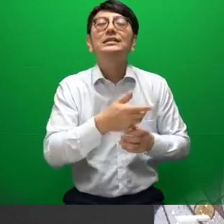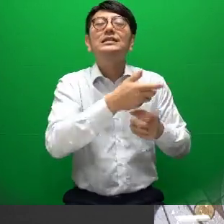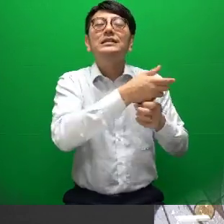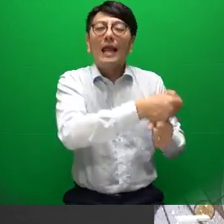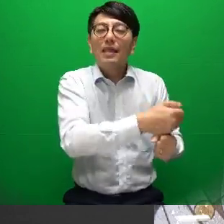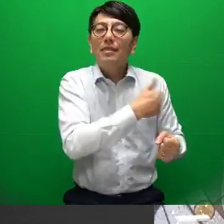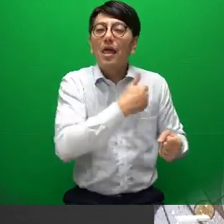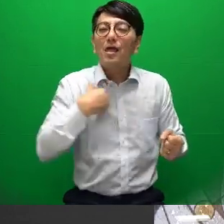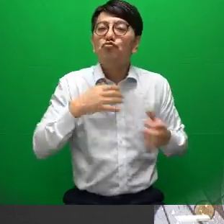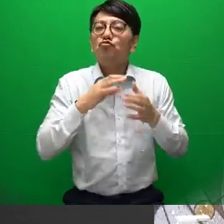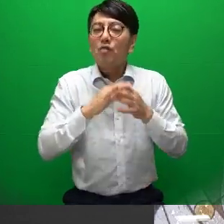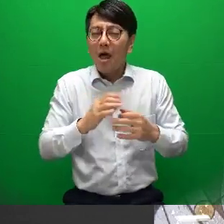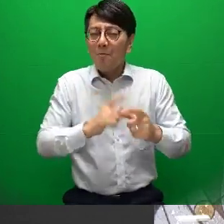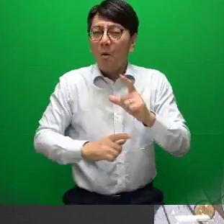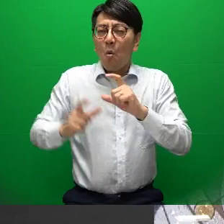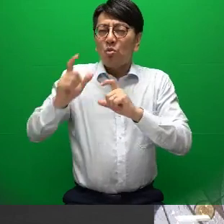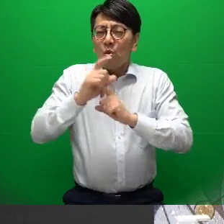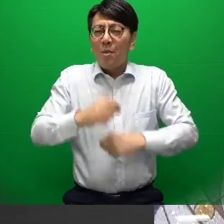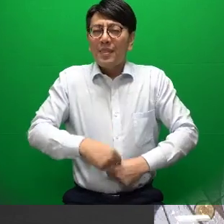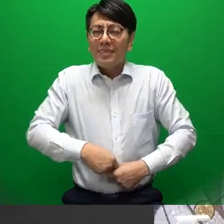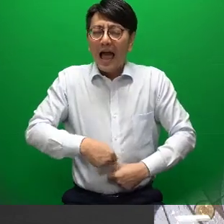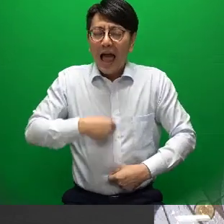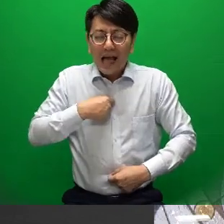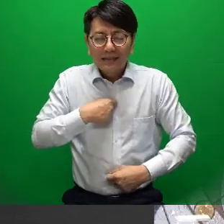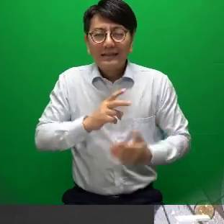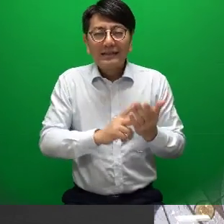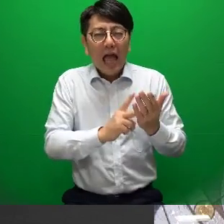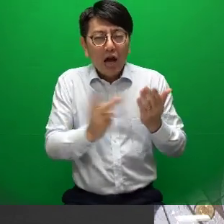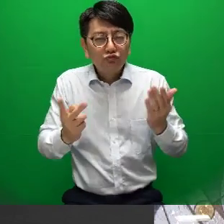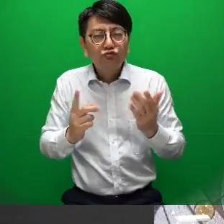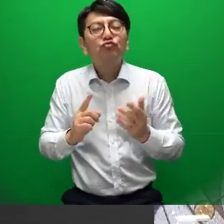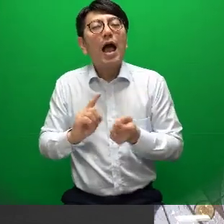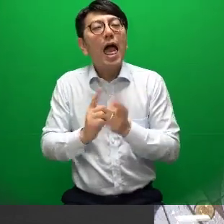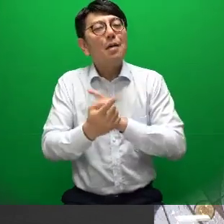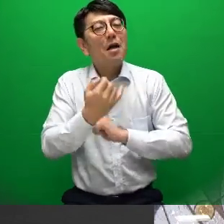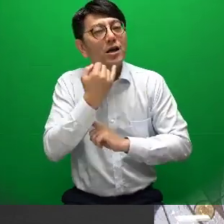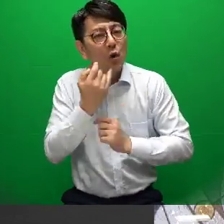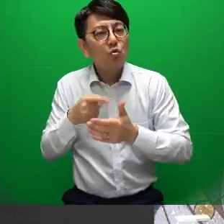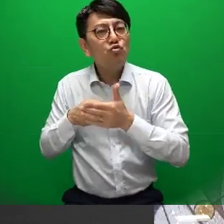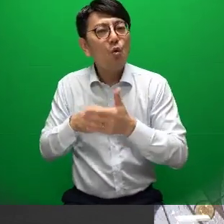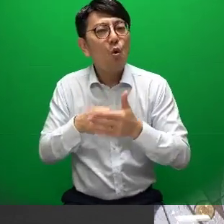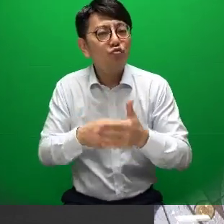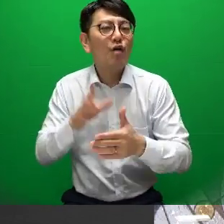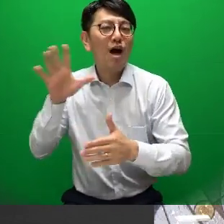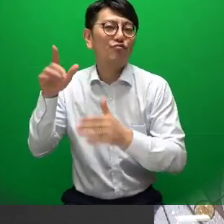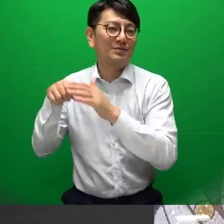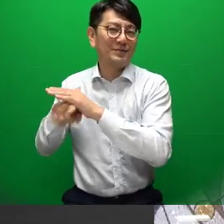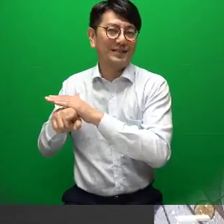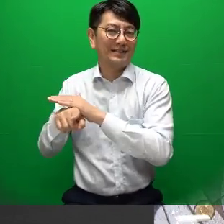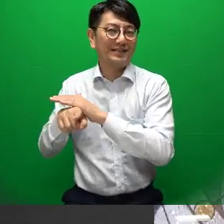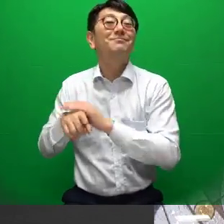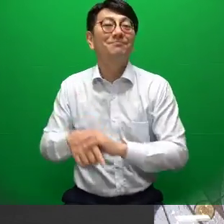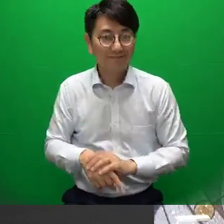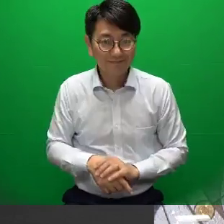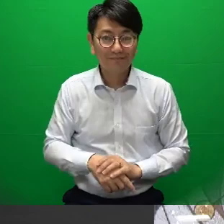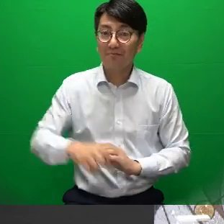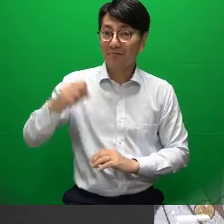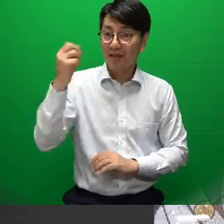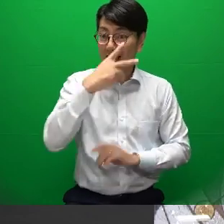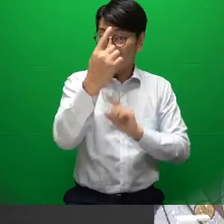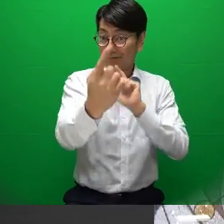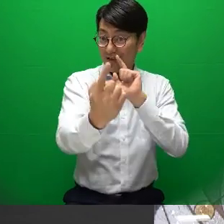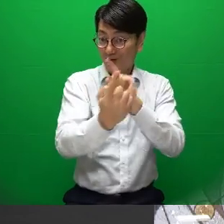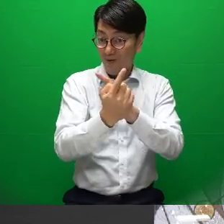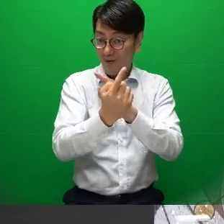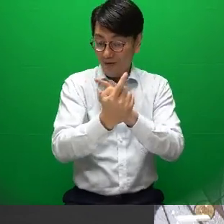正確な役に近づこうという努力を絶えず学者がしているということですねではまた次の q & a でお目に